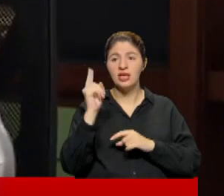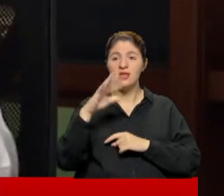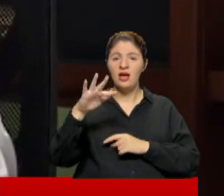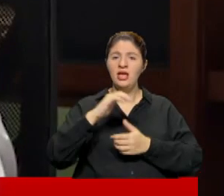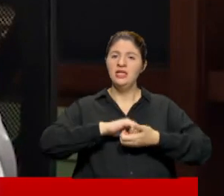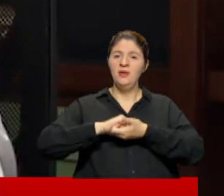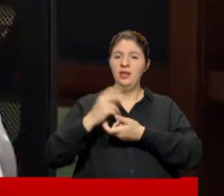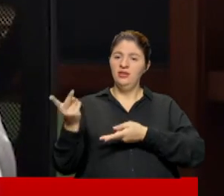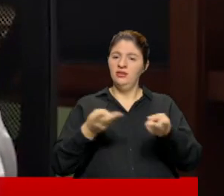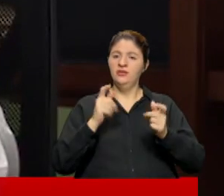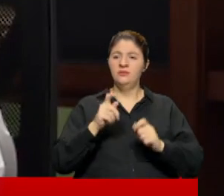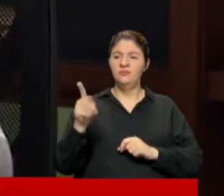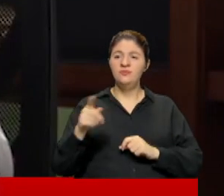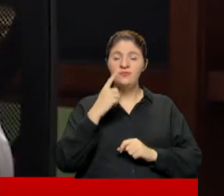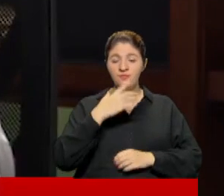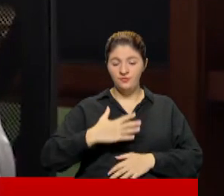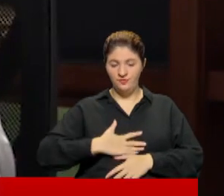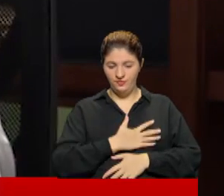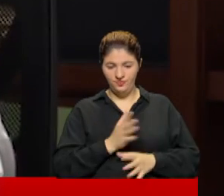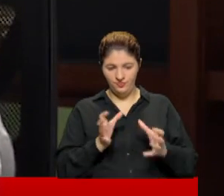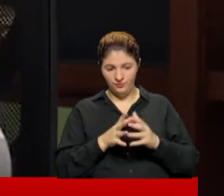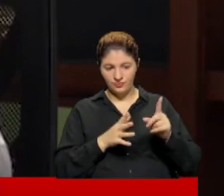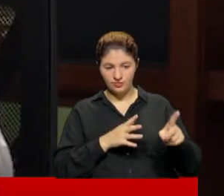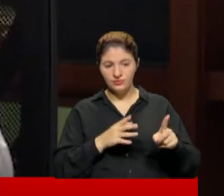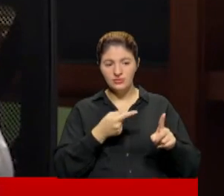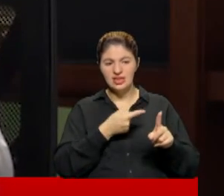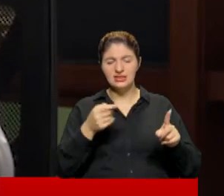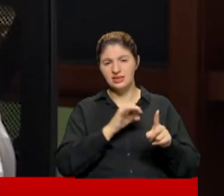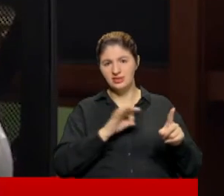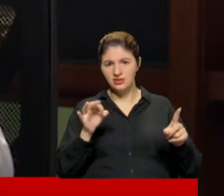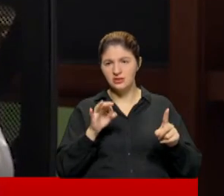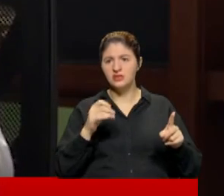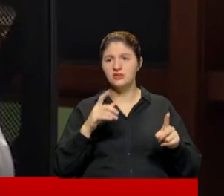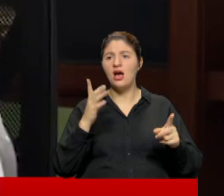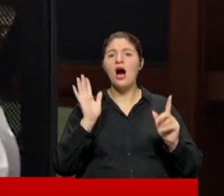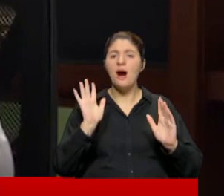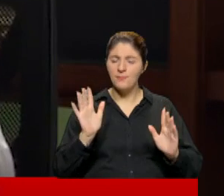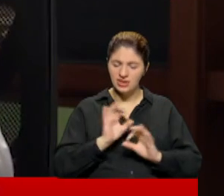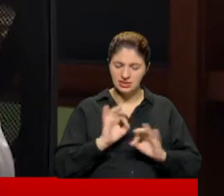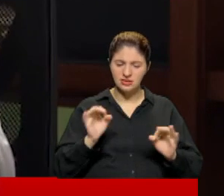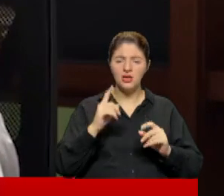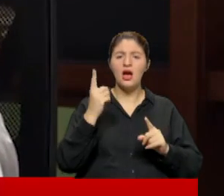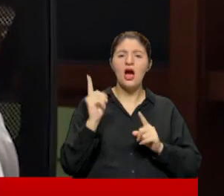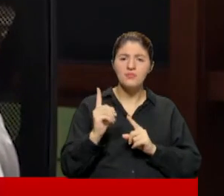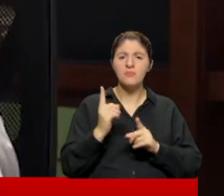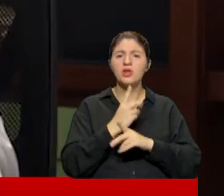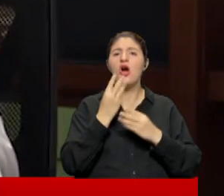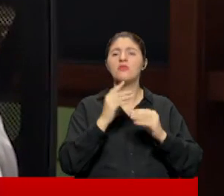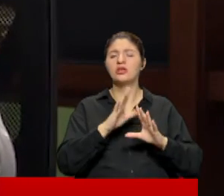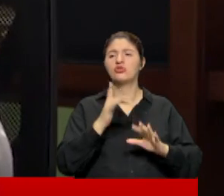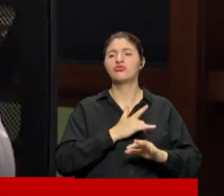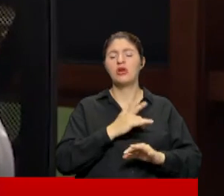da samimiyet çağrısı yaptı Cumhuriyet Halk Partisi grubu eksiksiz amasız fakatsız ve